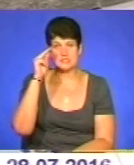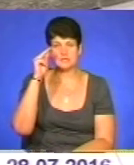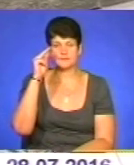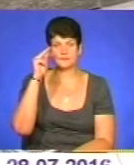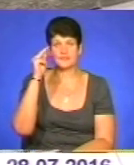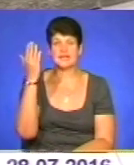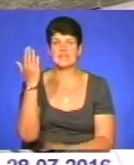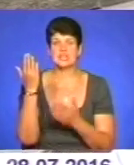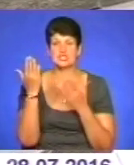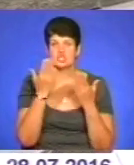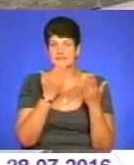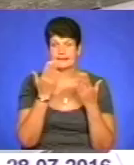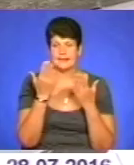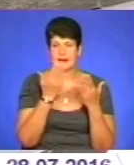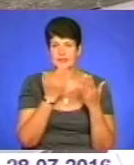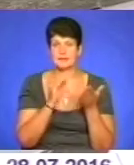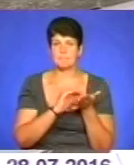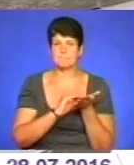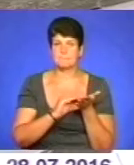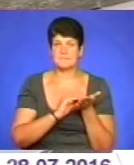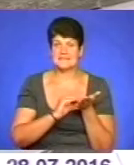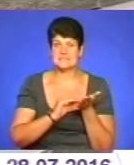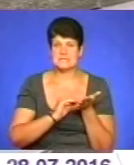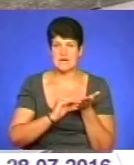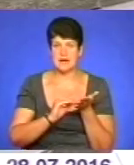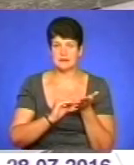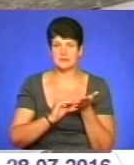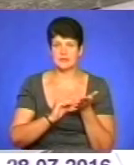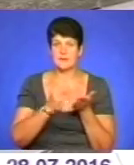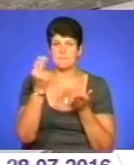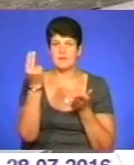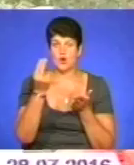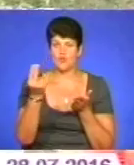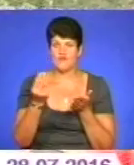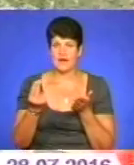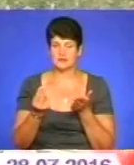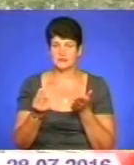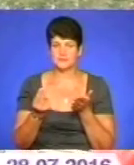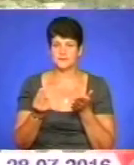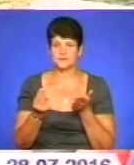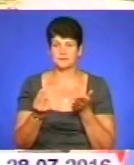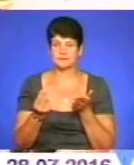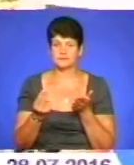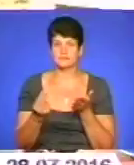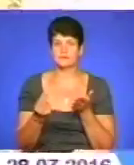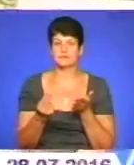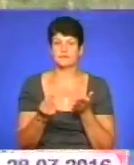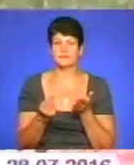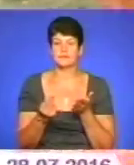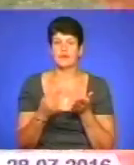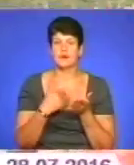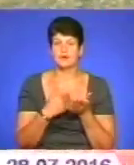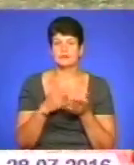вчитись, читати, писати, малювати. Тому що там